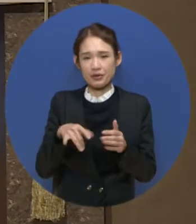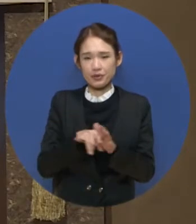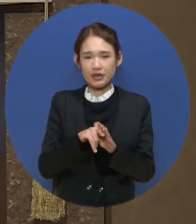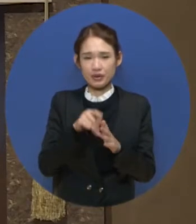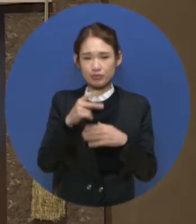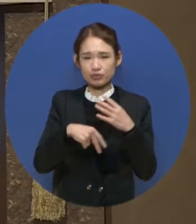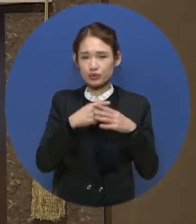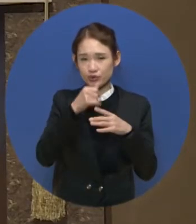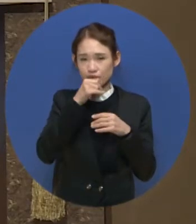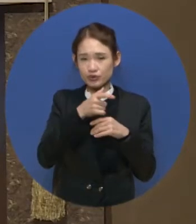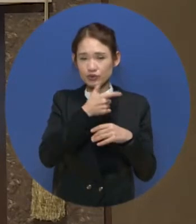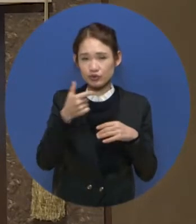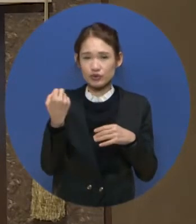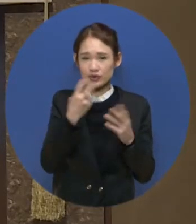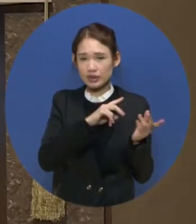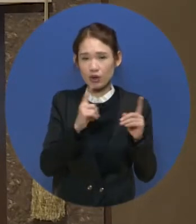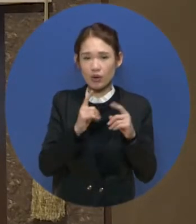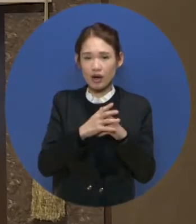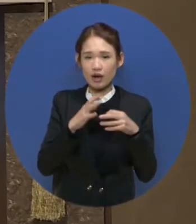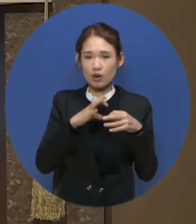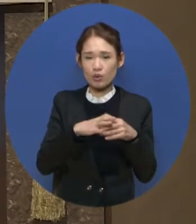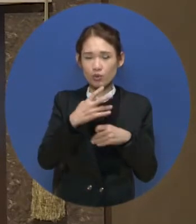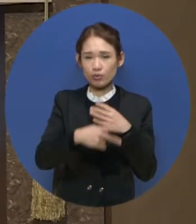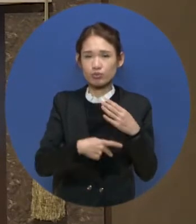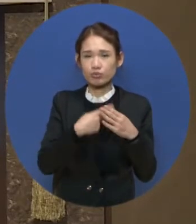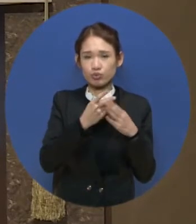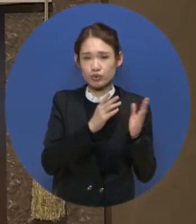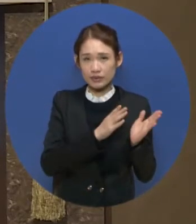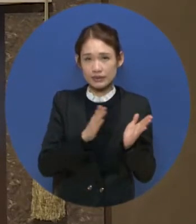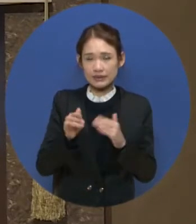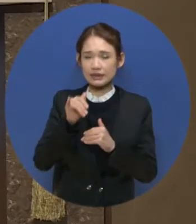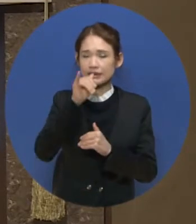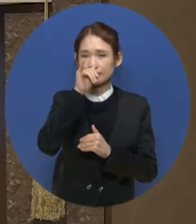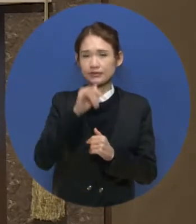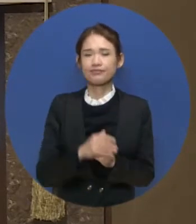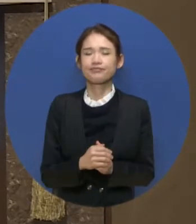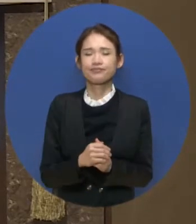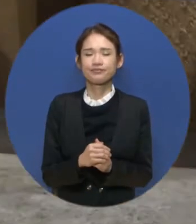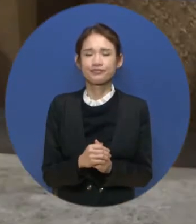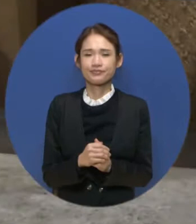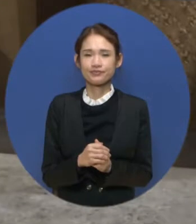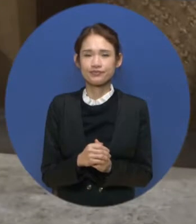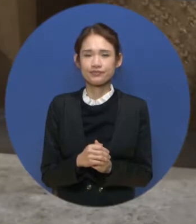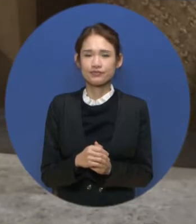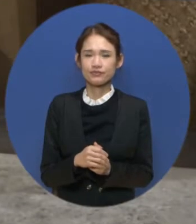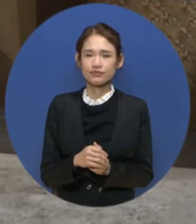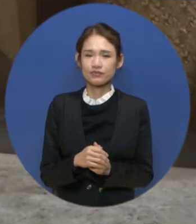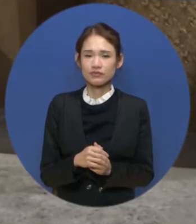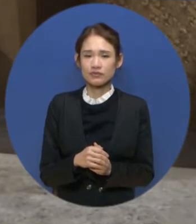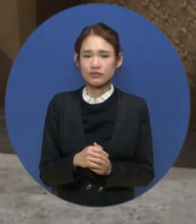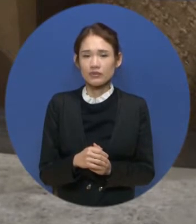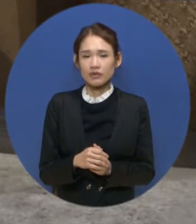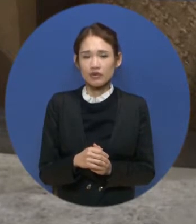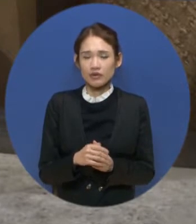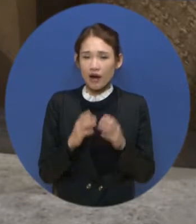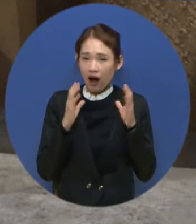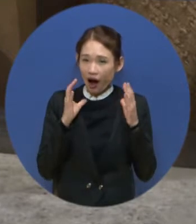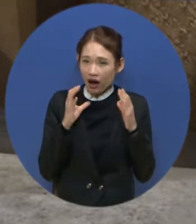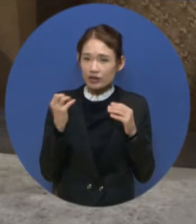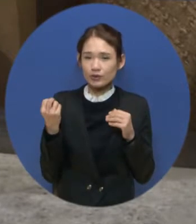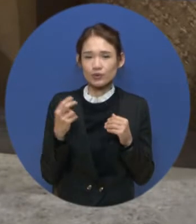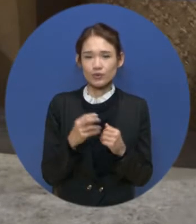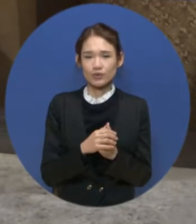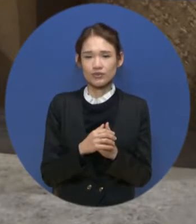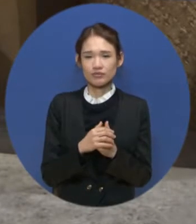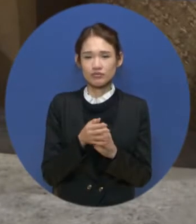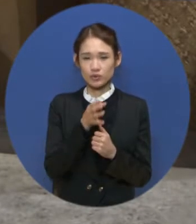있습니다. 그래서 수중재활 쪽에서는 그렇게 네. 예, 저희가 프로그램을 진행하고 있습니다. 그러니까 그 아이들뿐만